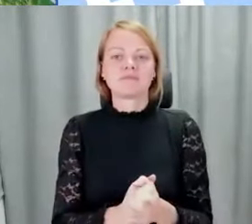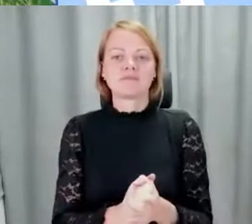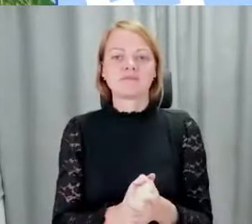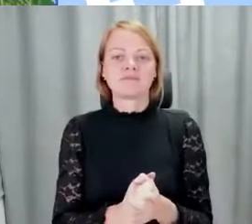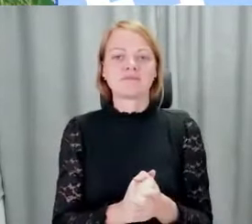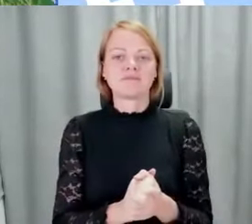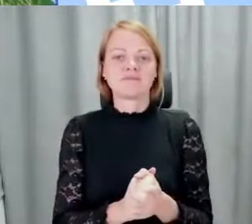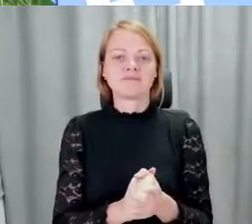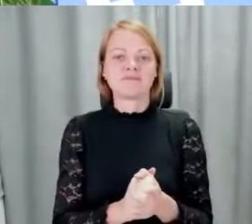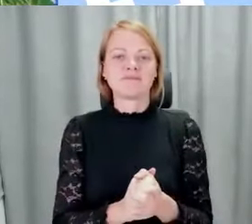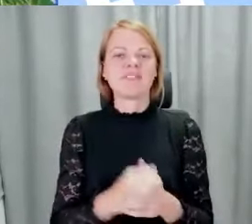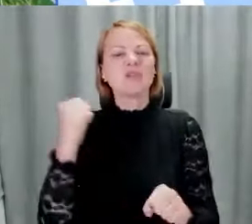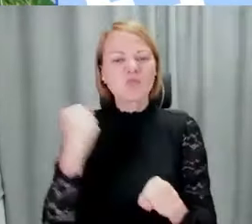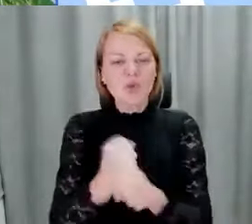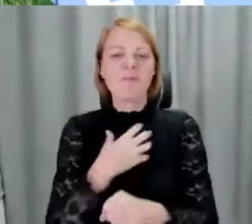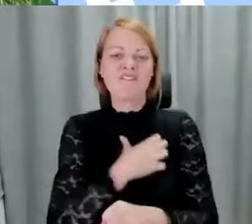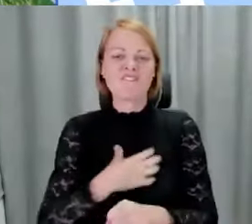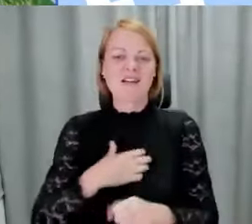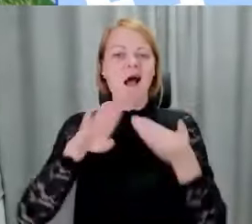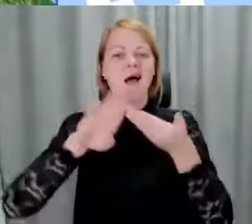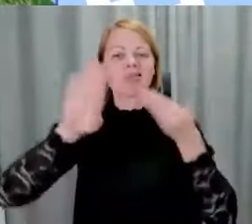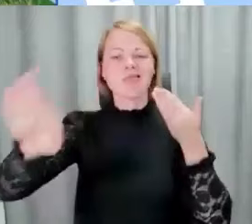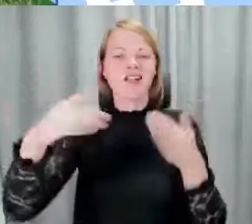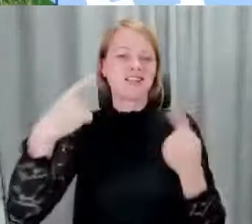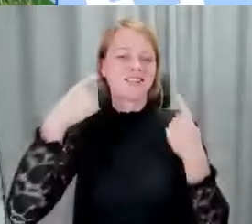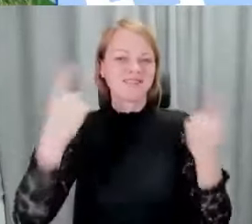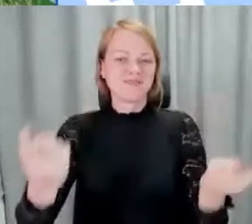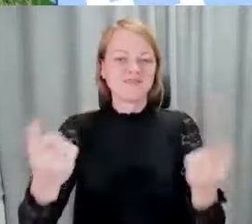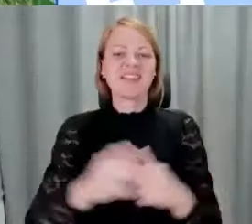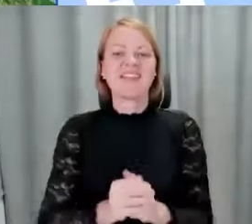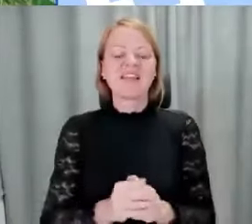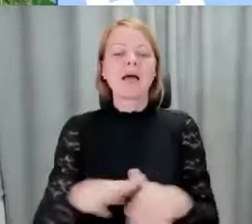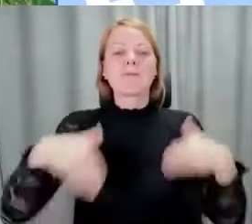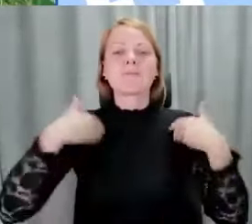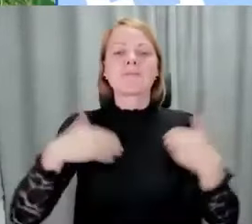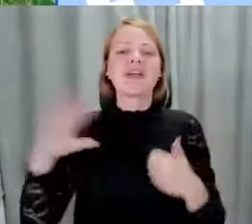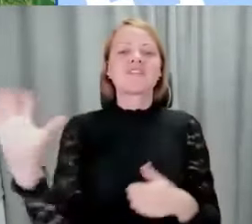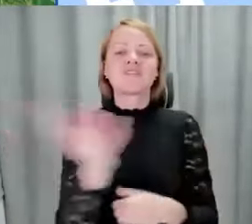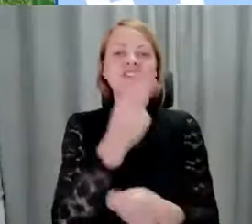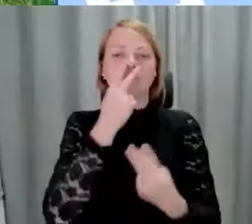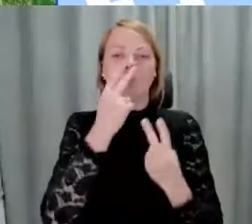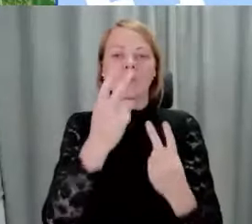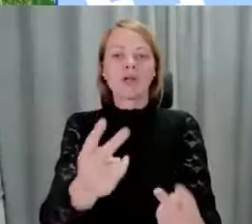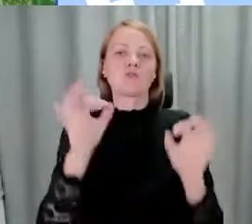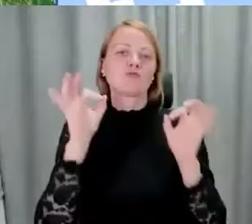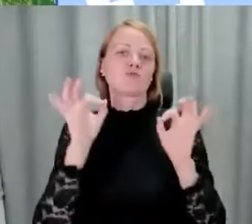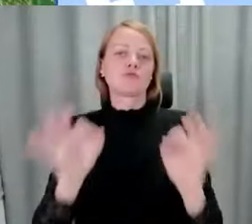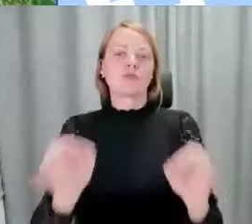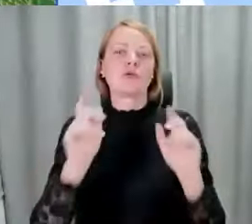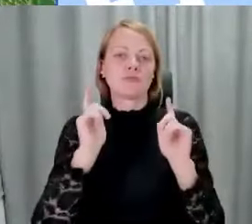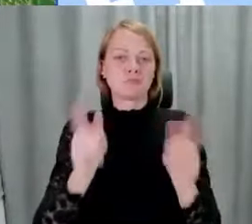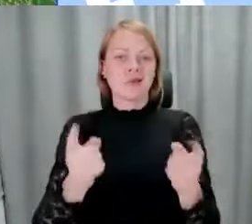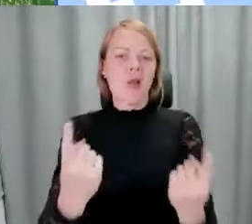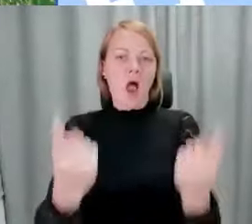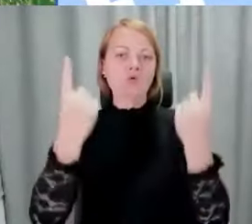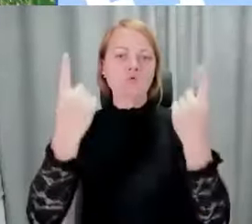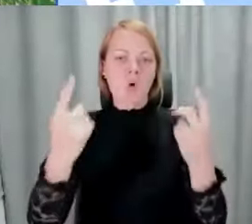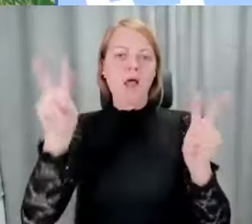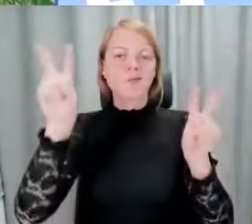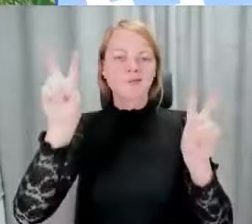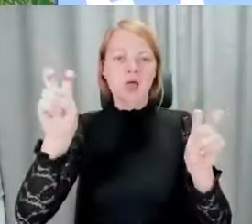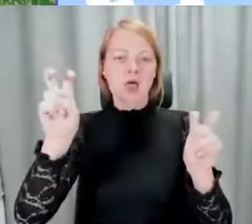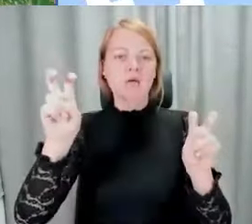Tomēr vajag. Labi. Prieks jūs visus redzēt. Es tiešām piekrītu, ka tā ir aktuāla tēma. Viņa nav zaudējusi savu